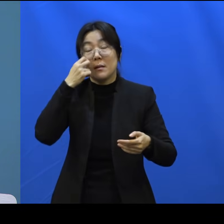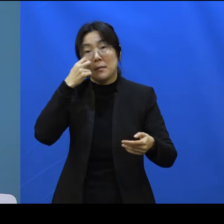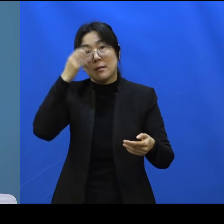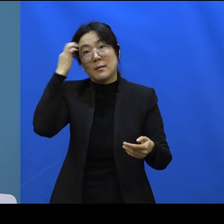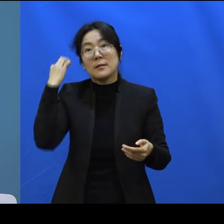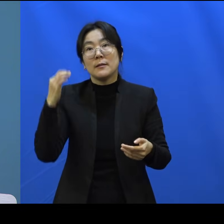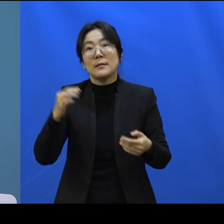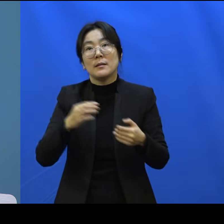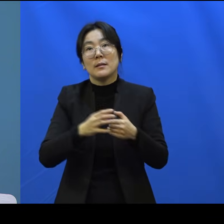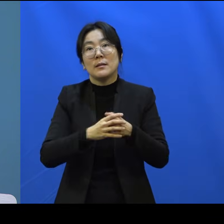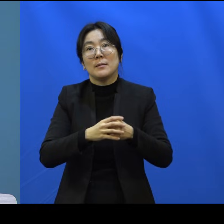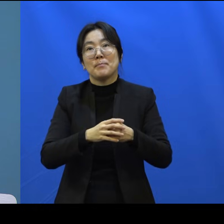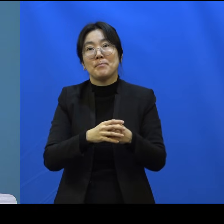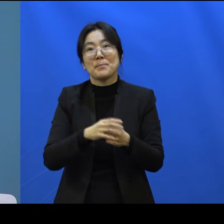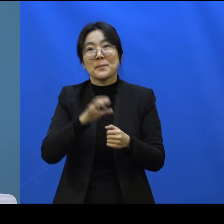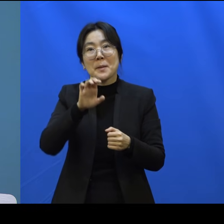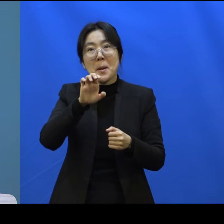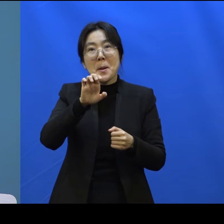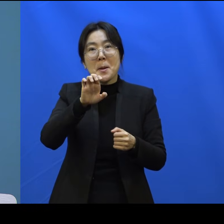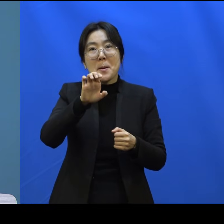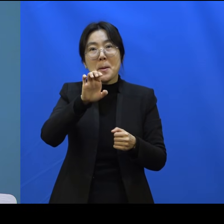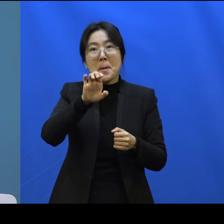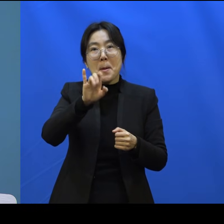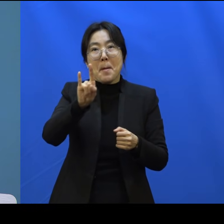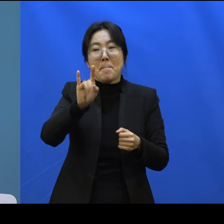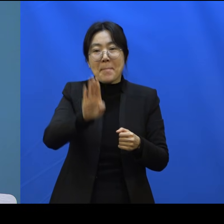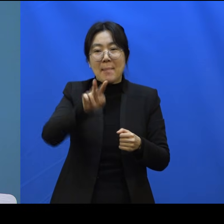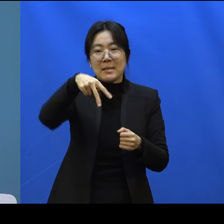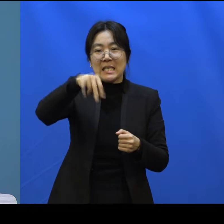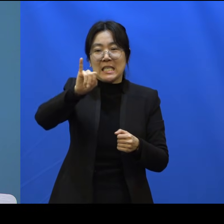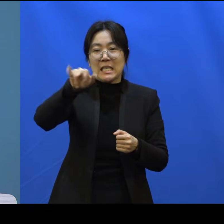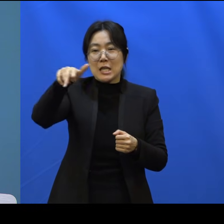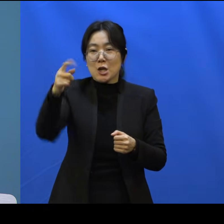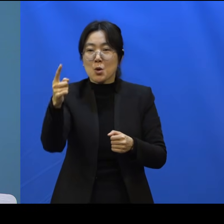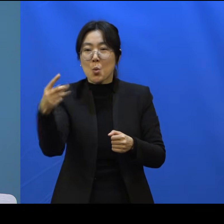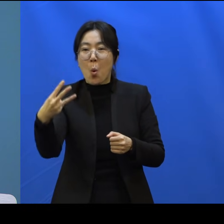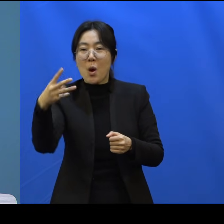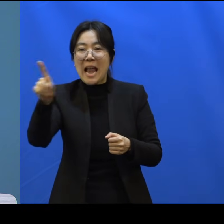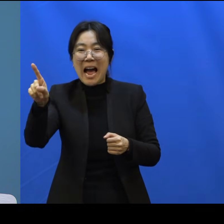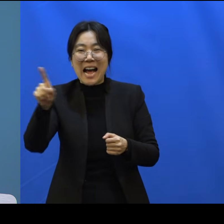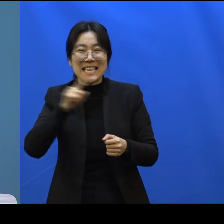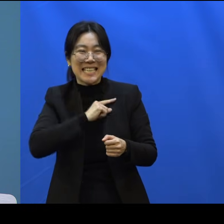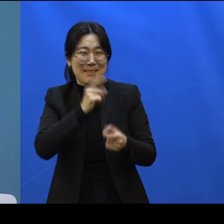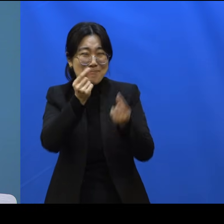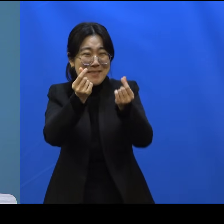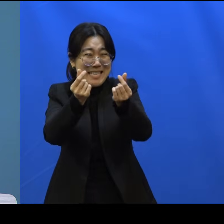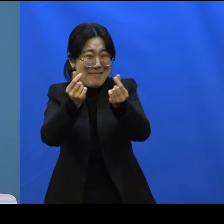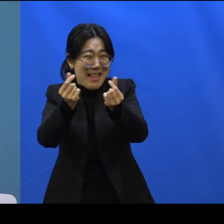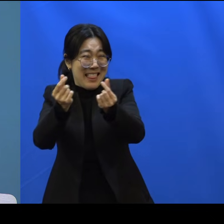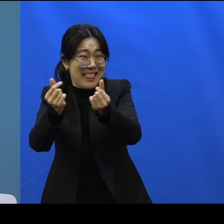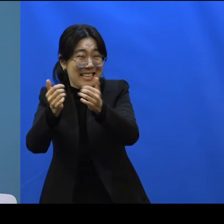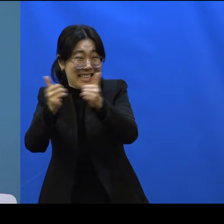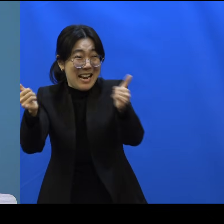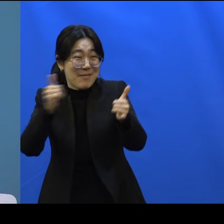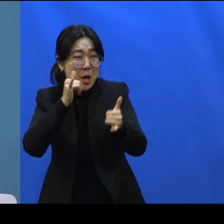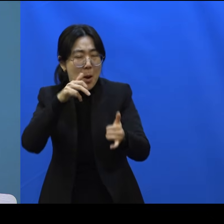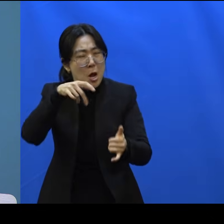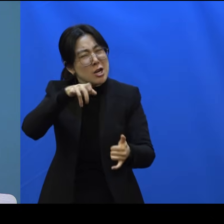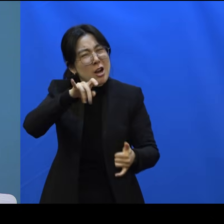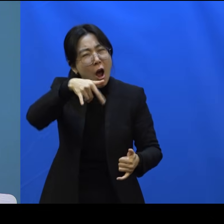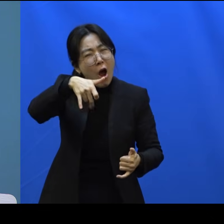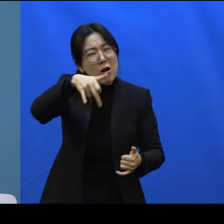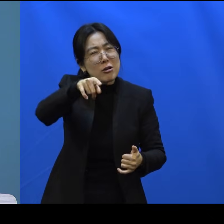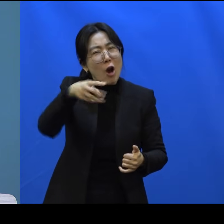안 알려져. 폴시콜레 이랬는데, 거짓말을 많이 했어. 거짓말로 다 드러났어요. 이게 바울은